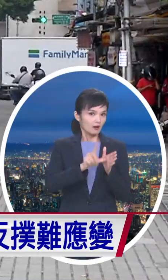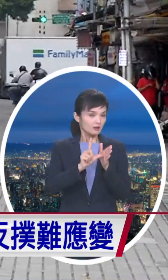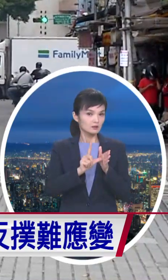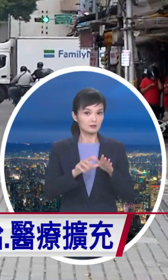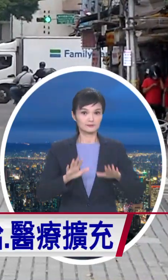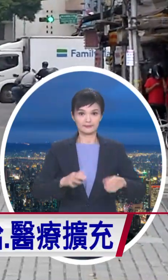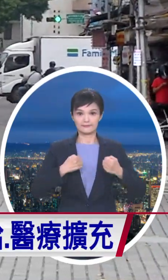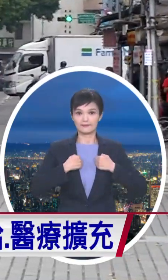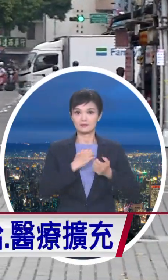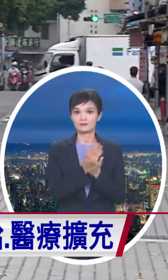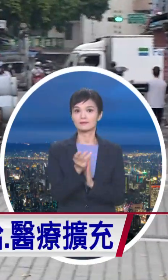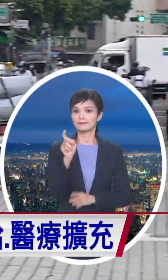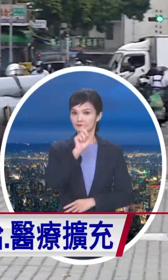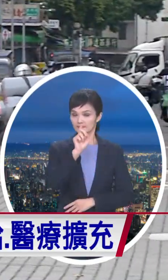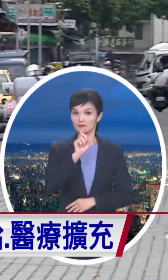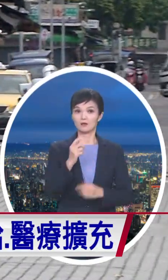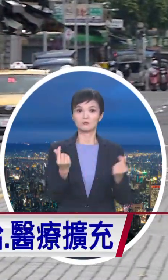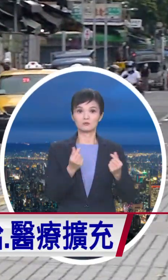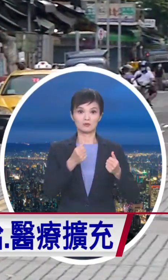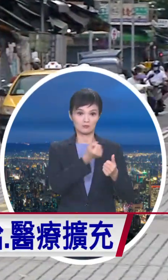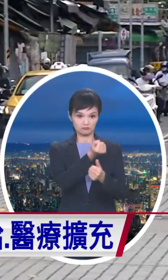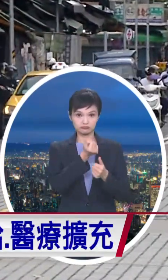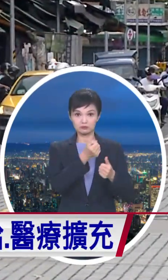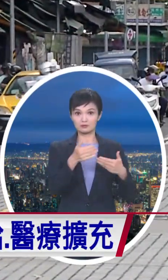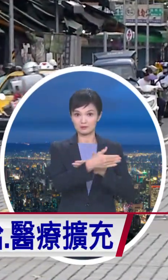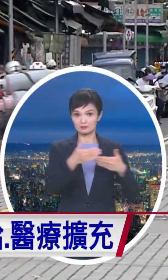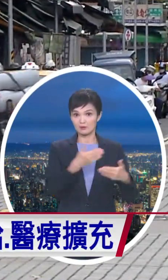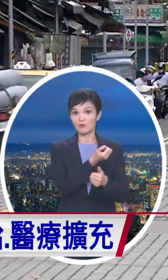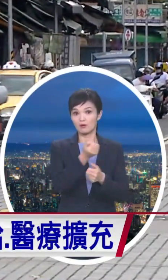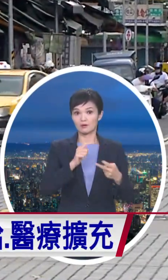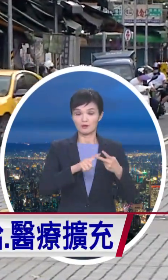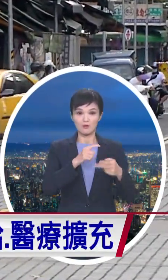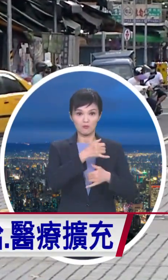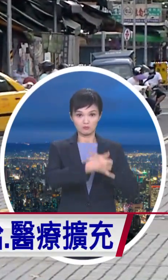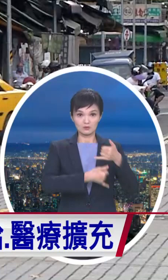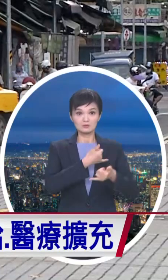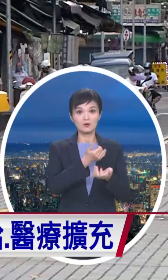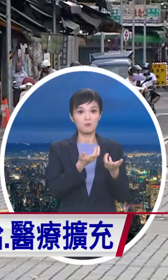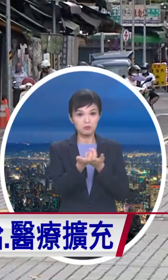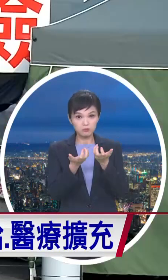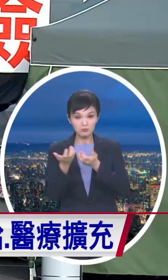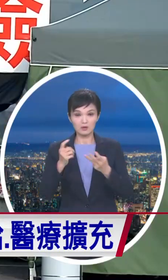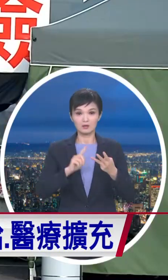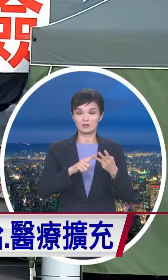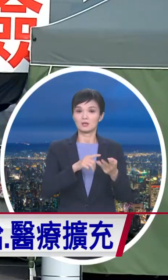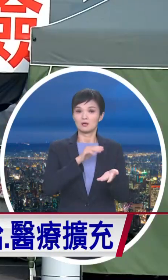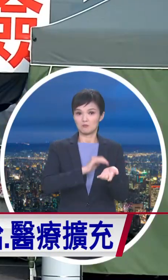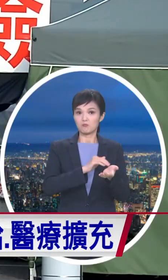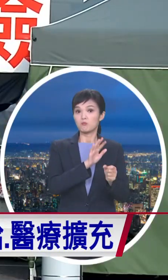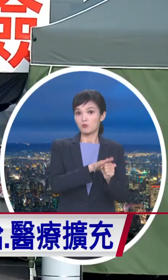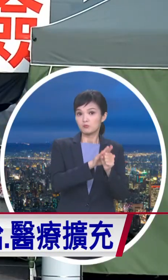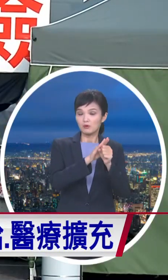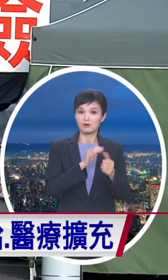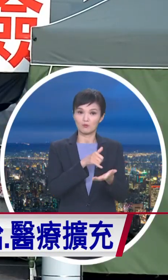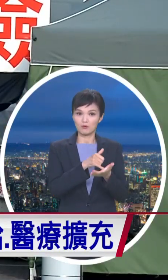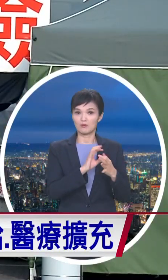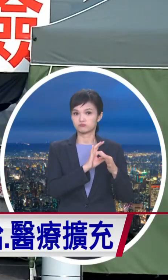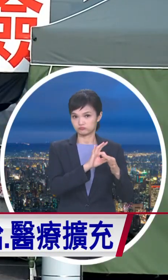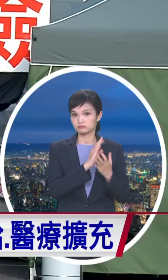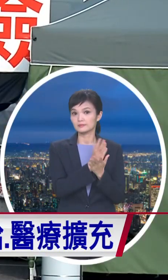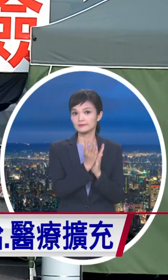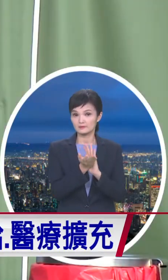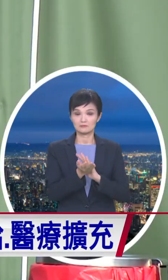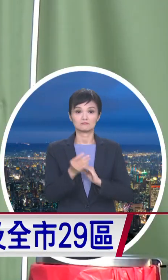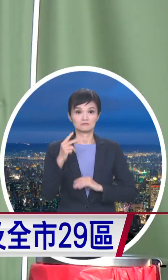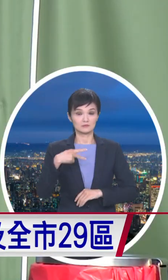推演练涵盖10大议题，包括扩大交通管制、民生物资配给、医疗量能补充、弱势民众关怀等等。新北市也